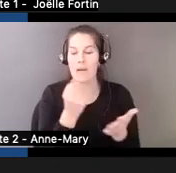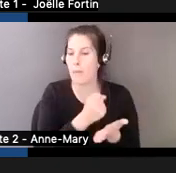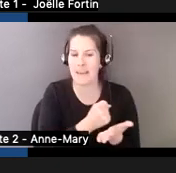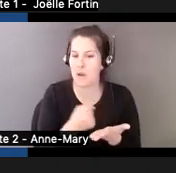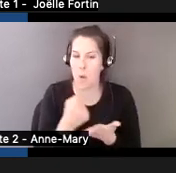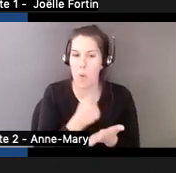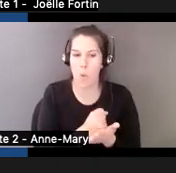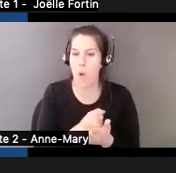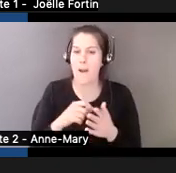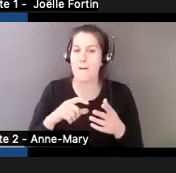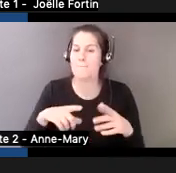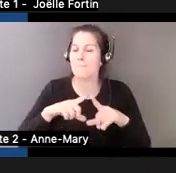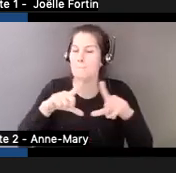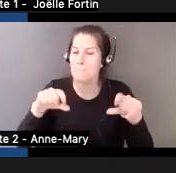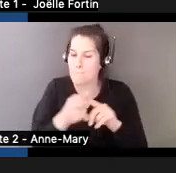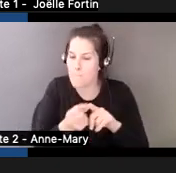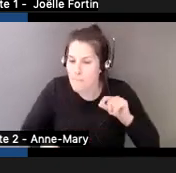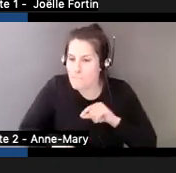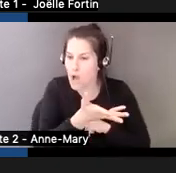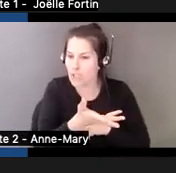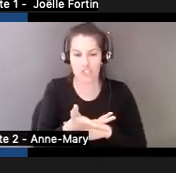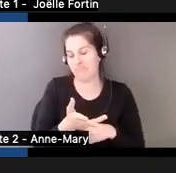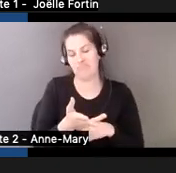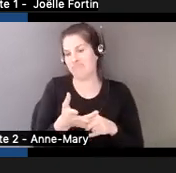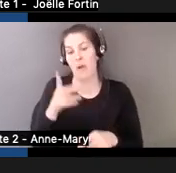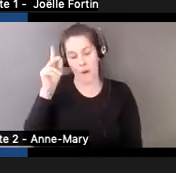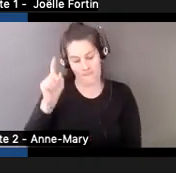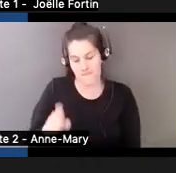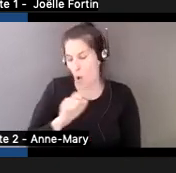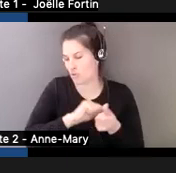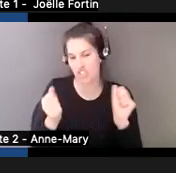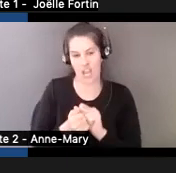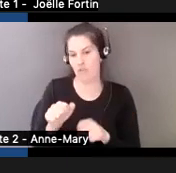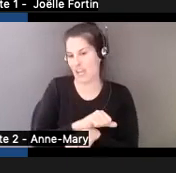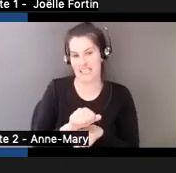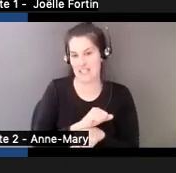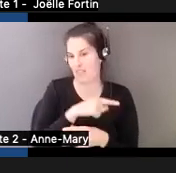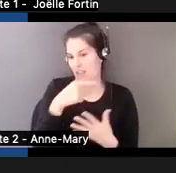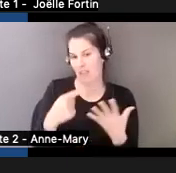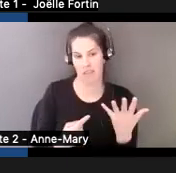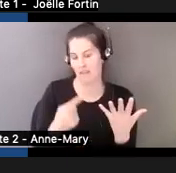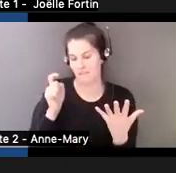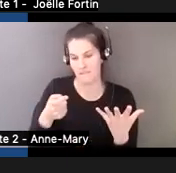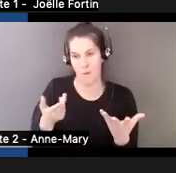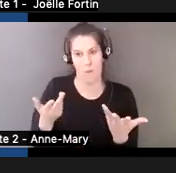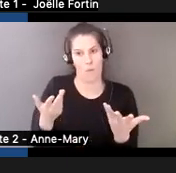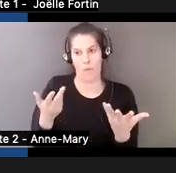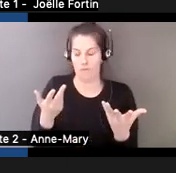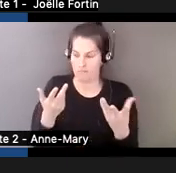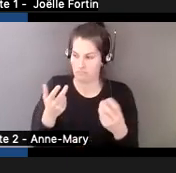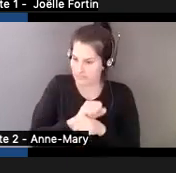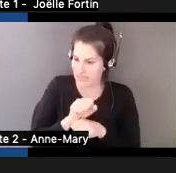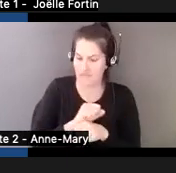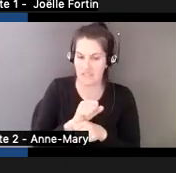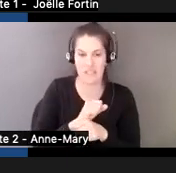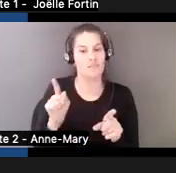faut adapter, moderniser nos activités afin que ces activités soient des activités constructives, porteuses de